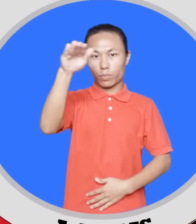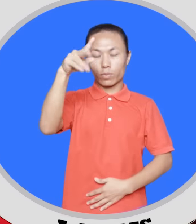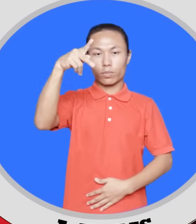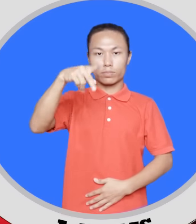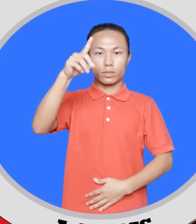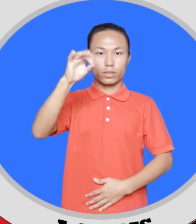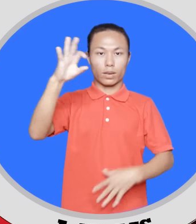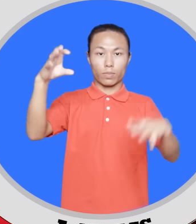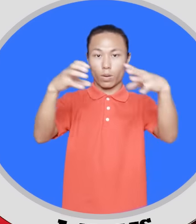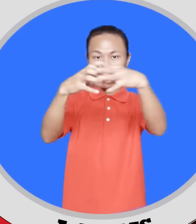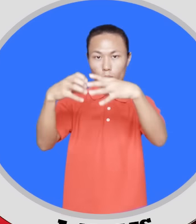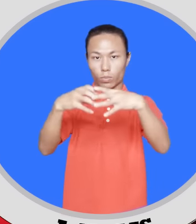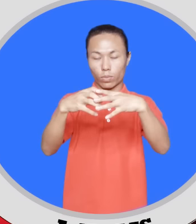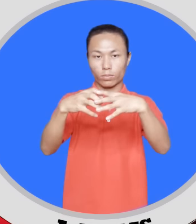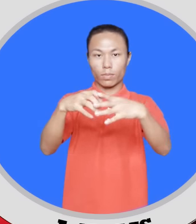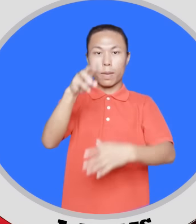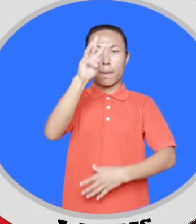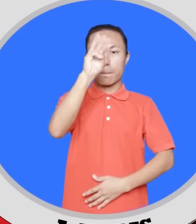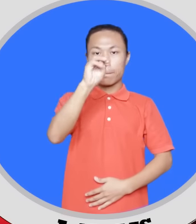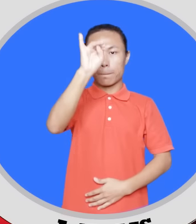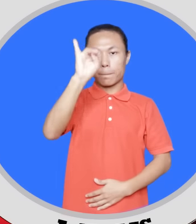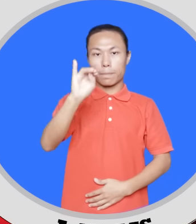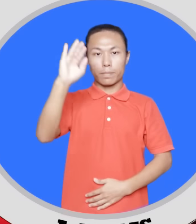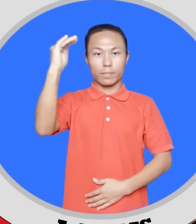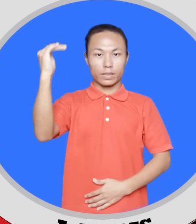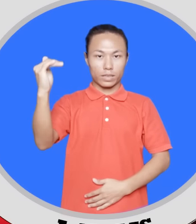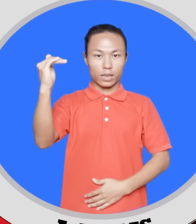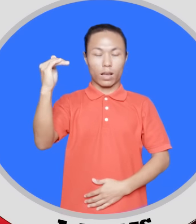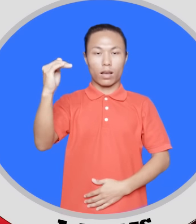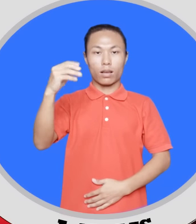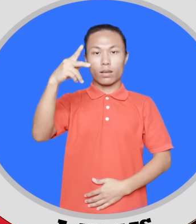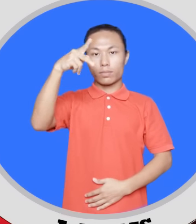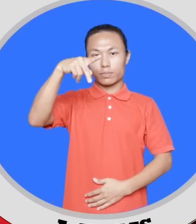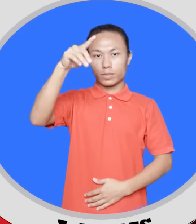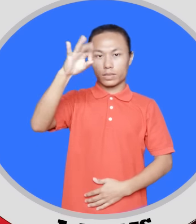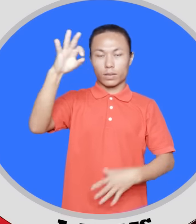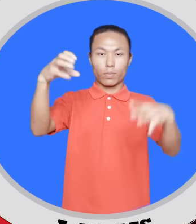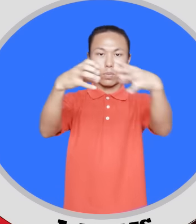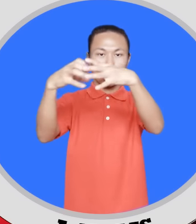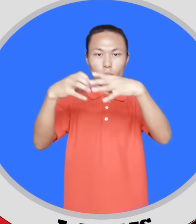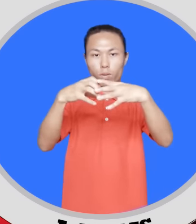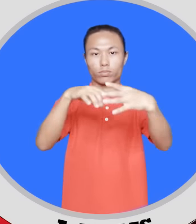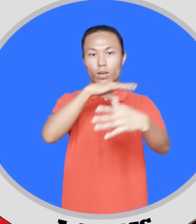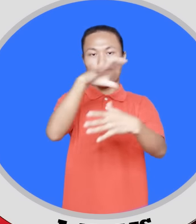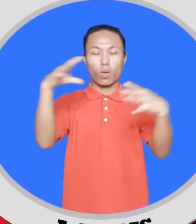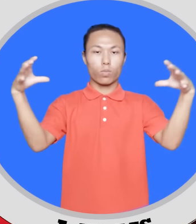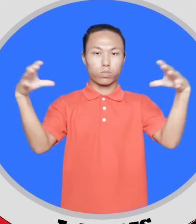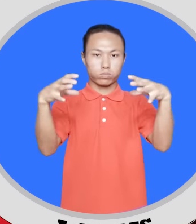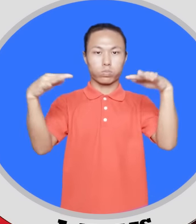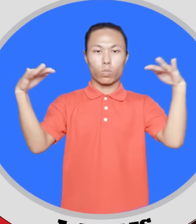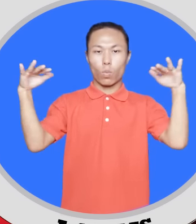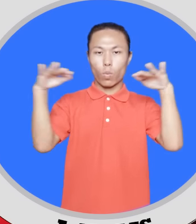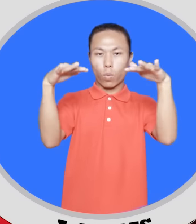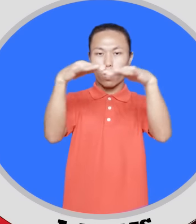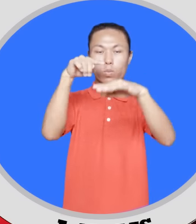လွင်ခရိုင်ပါကဖမိုးကုံမြို့နယ်ပါကဖလက်တရာမြို့နယ်ပါကဖနဲ့သက်ဆိုင်ရာပါကဖအဖွဲ့တို့လည်းပတ်ဝန်းတိုက်ခိုက်နေ